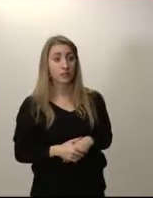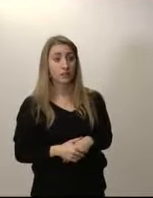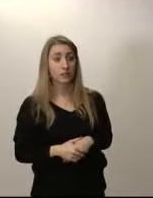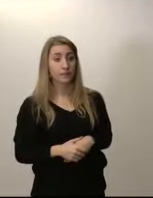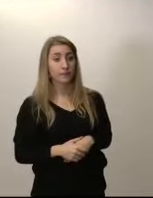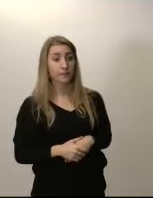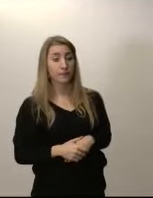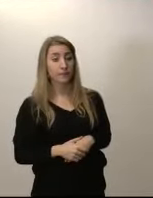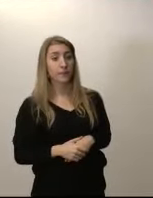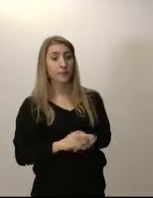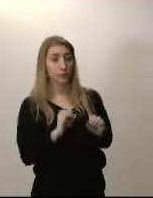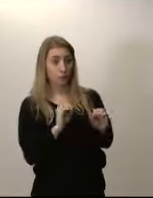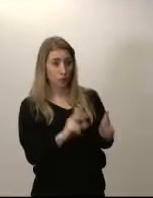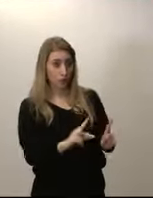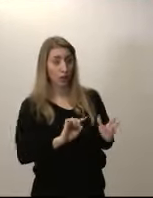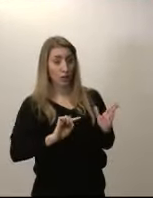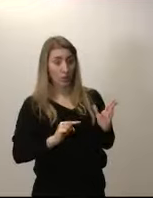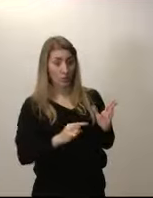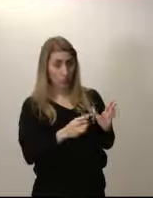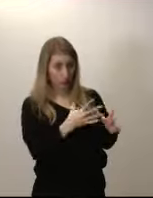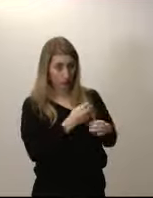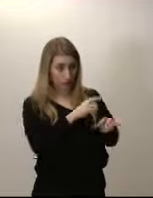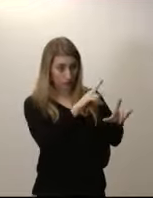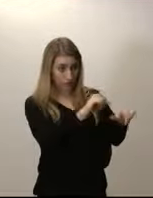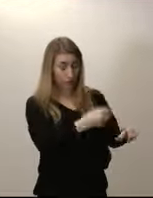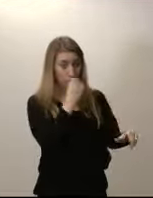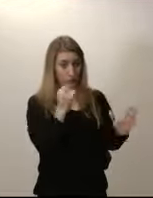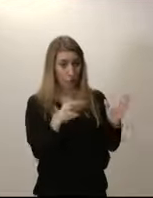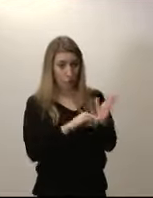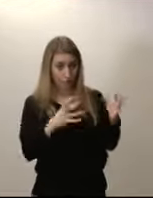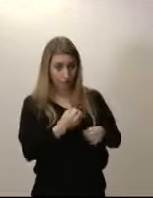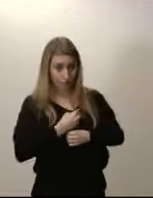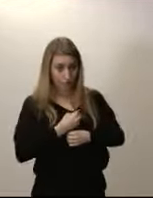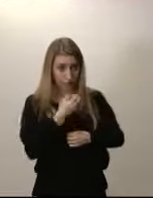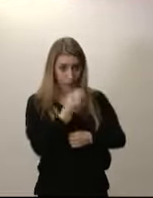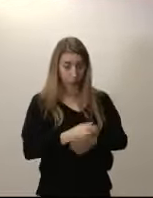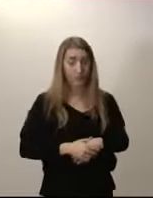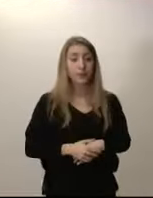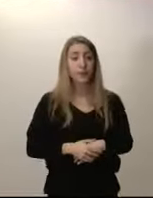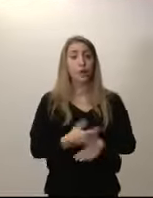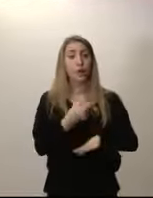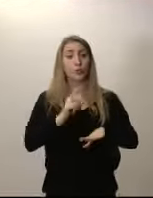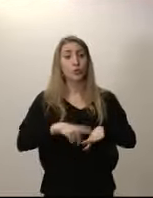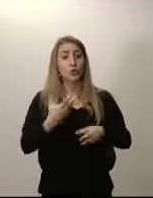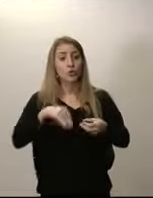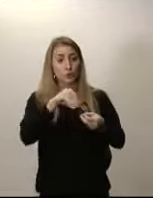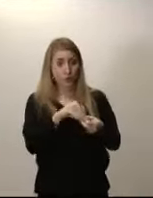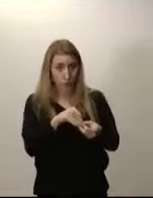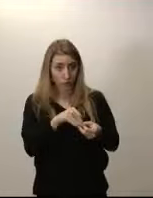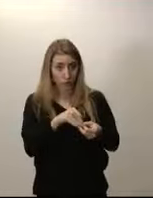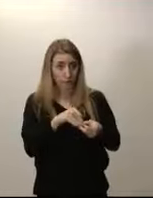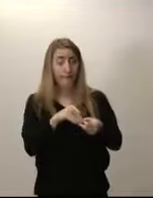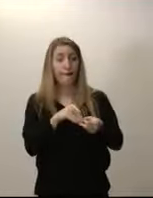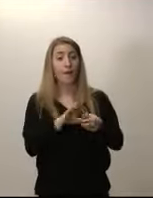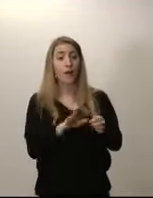Donc ce point est adopté avec l'opposition. Y a-t-il pour le budget donc supplémentaire annexe de